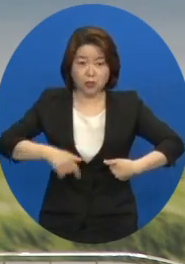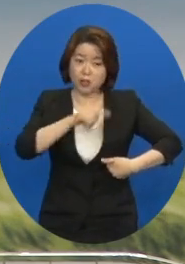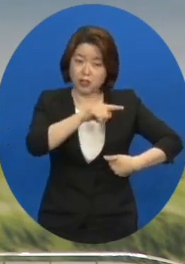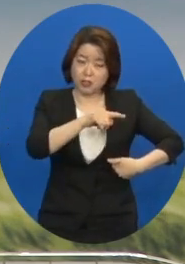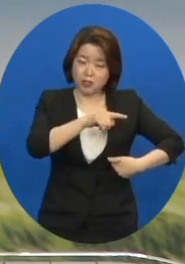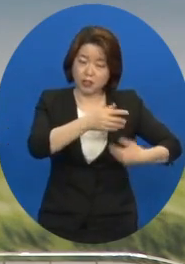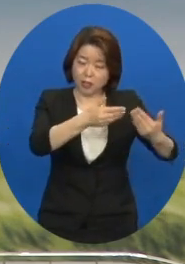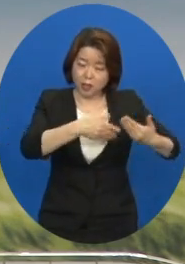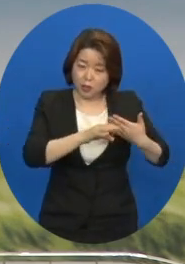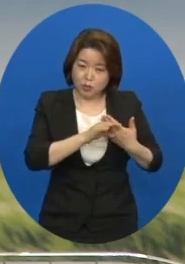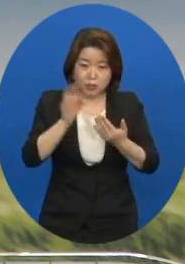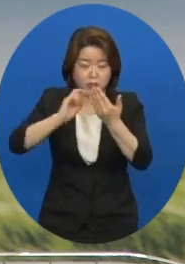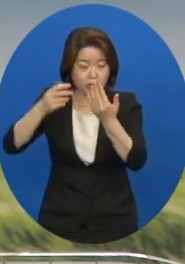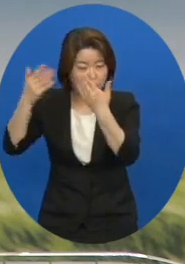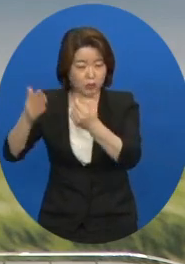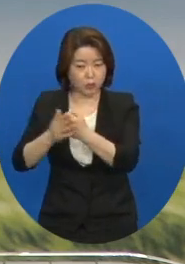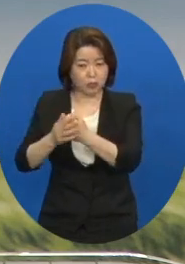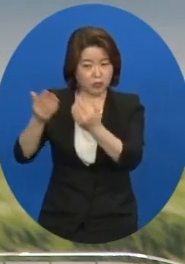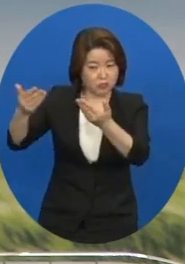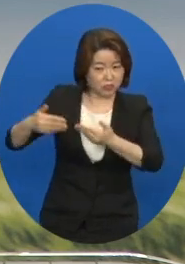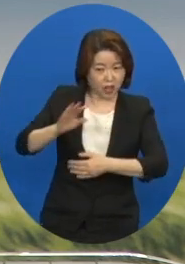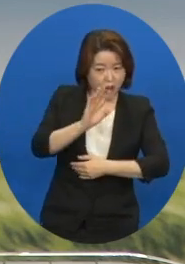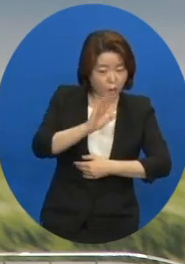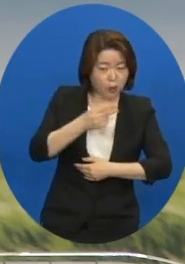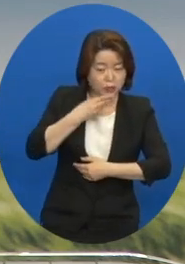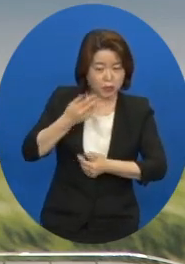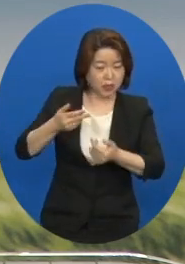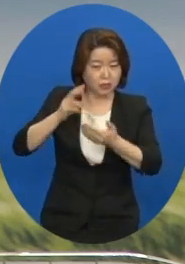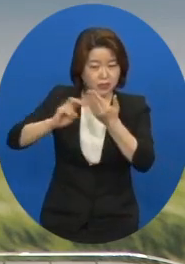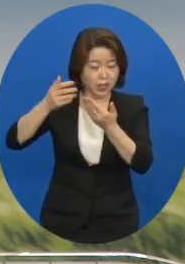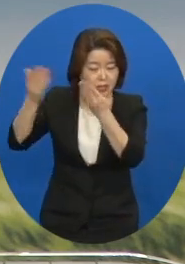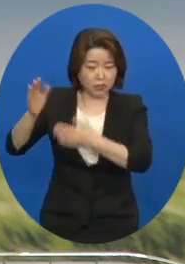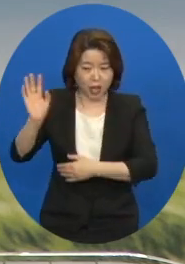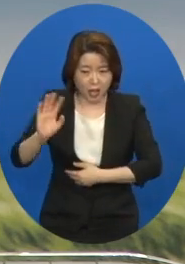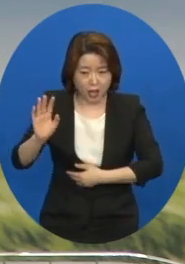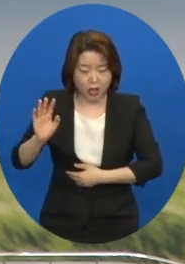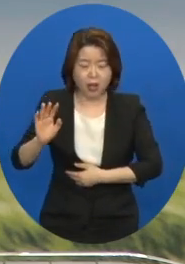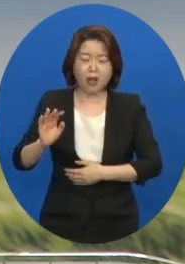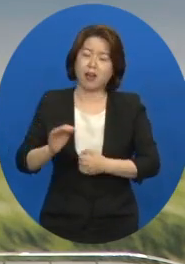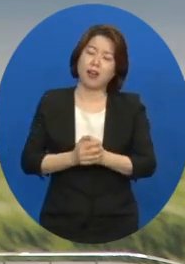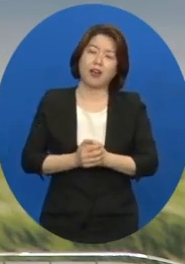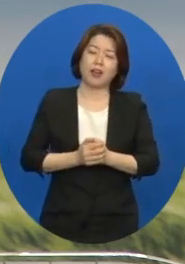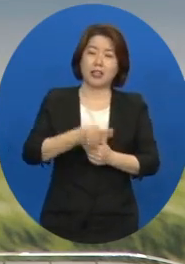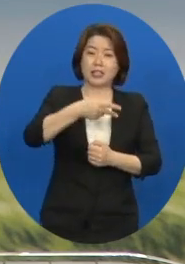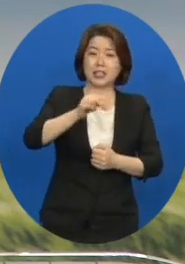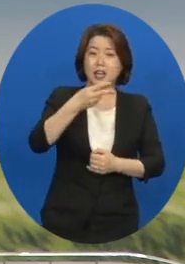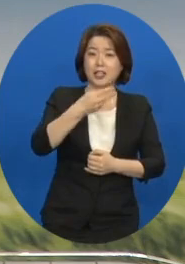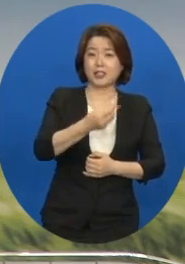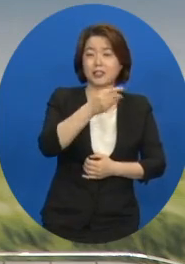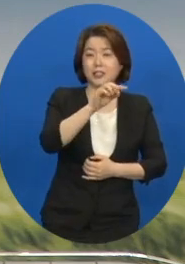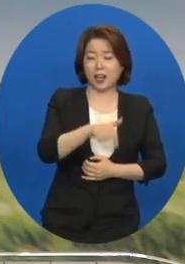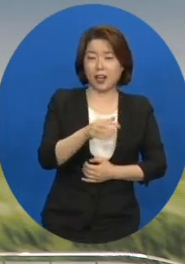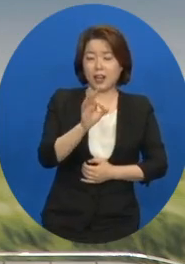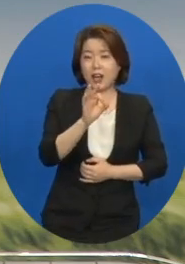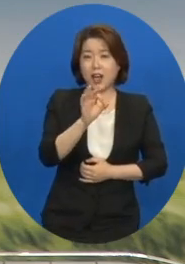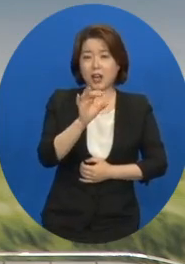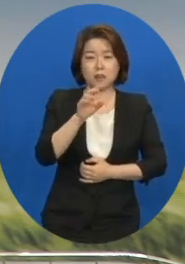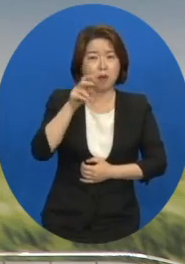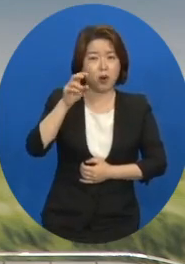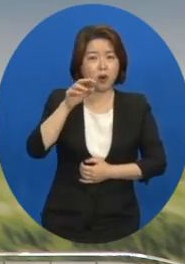찬양하고 저렇게 하면 찬양 안 하겠다고 할 수 있나요? 사드락 메사가 아벤누고가 그리 아니하실지라도의 신앙을